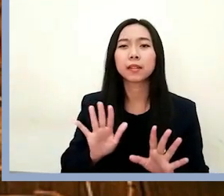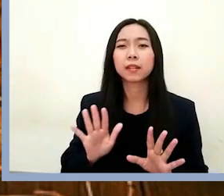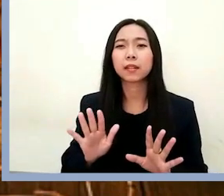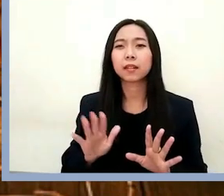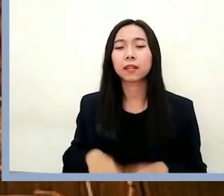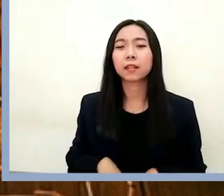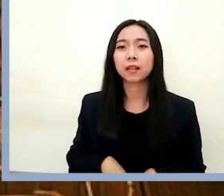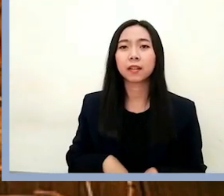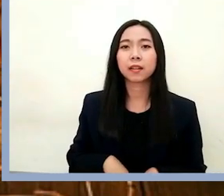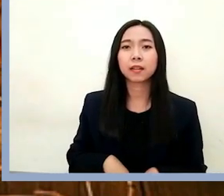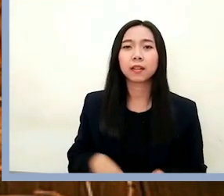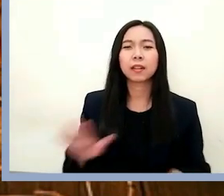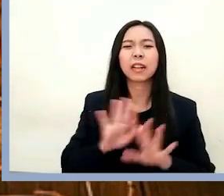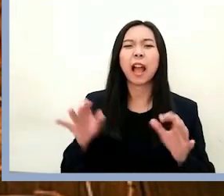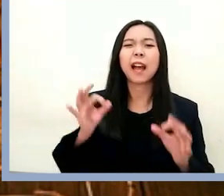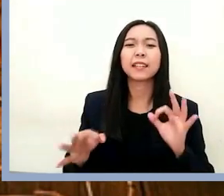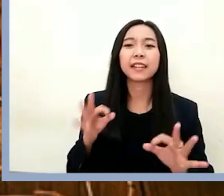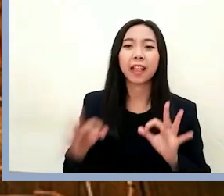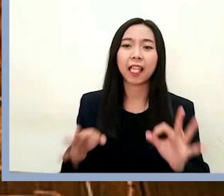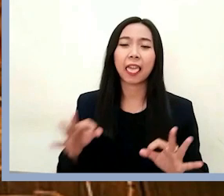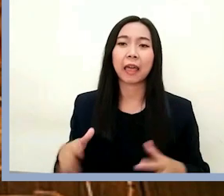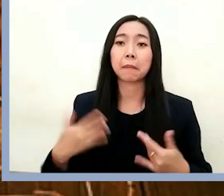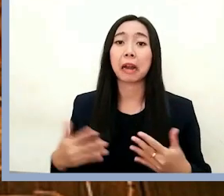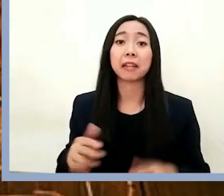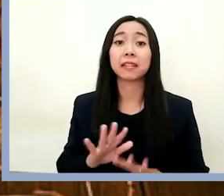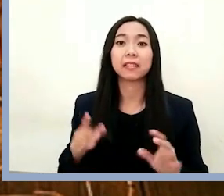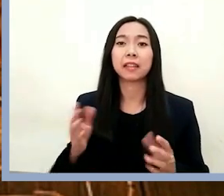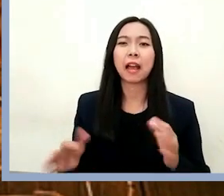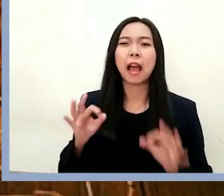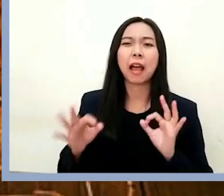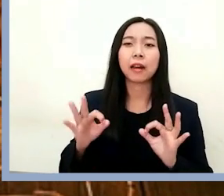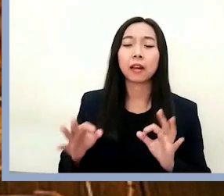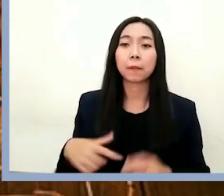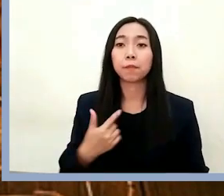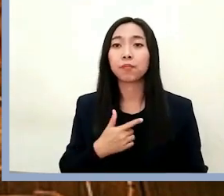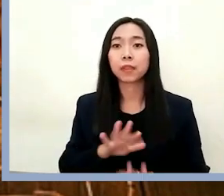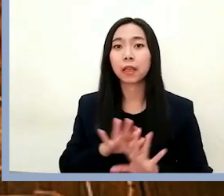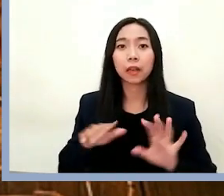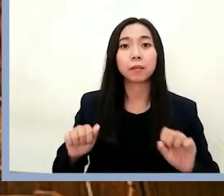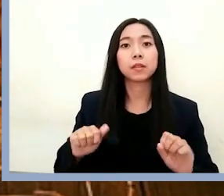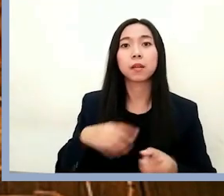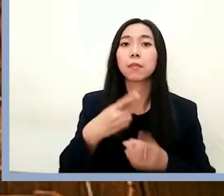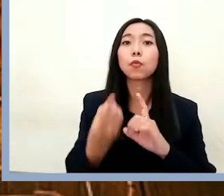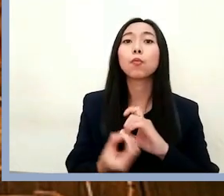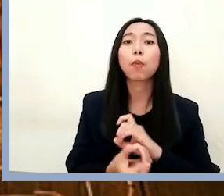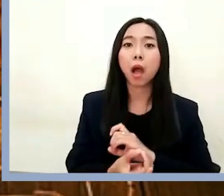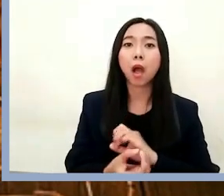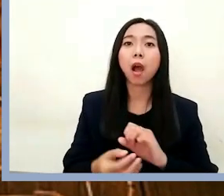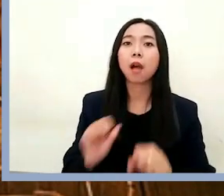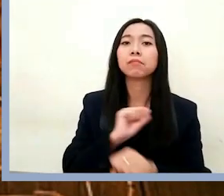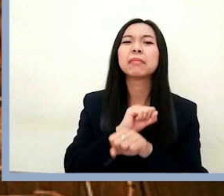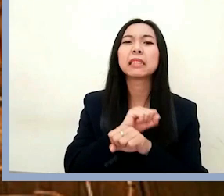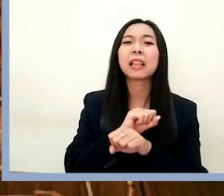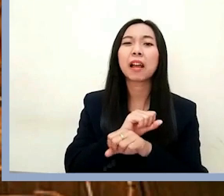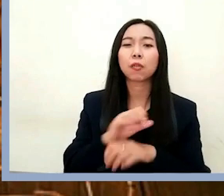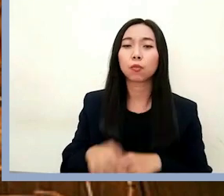manusiawi jadi sangat jelas bahwa kita tidak bisa mengubah karakter atau